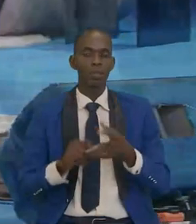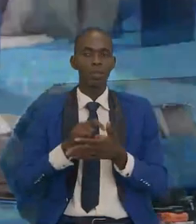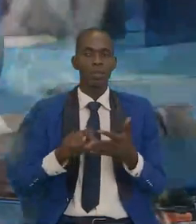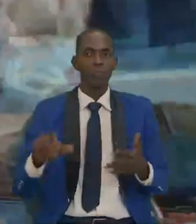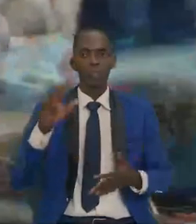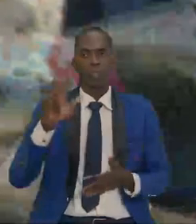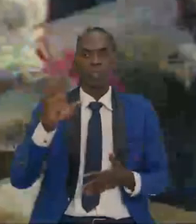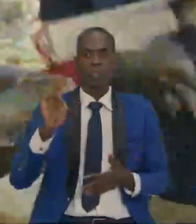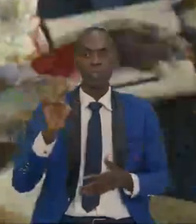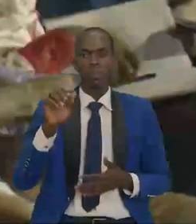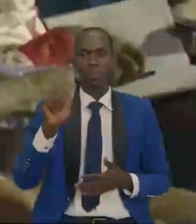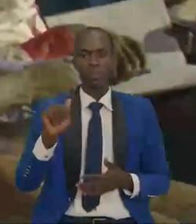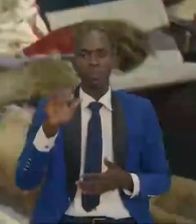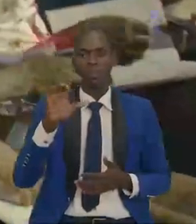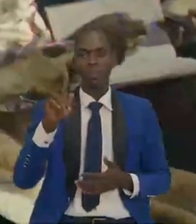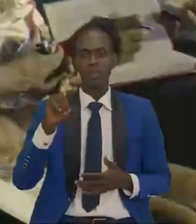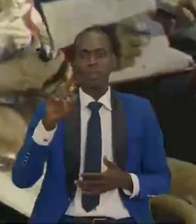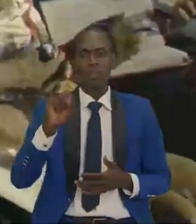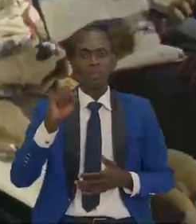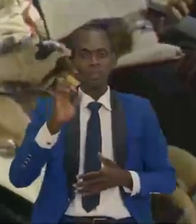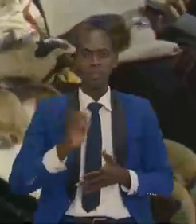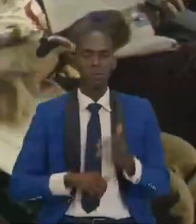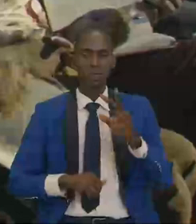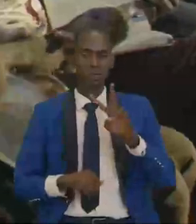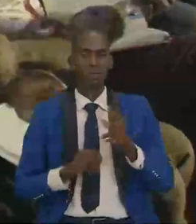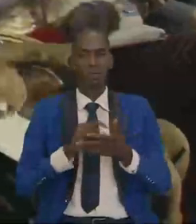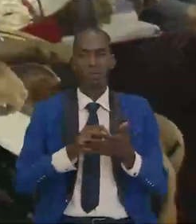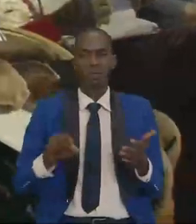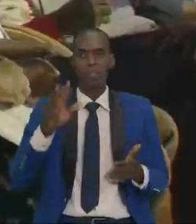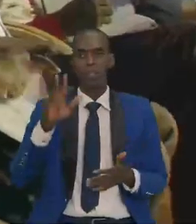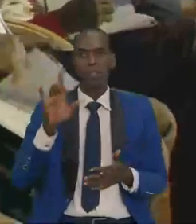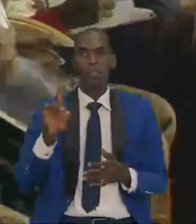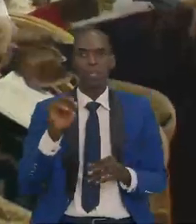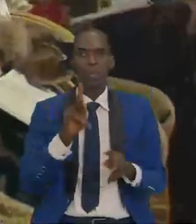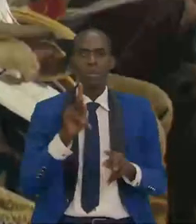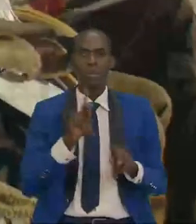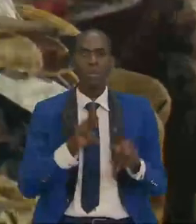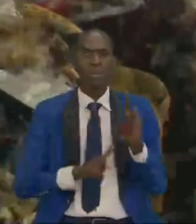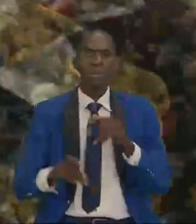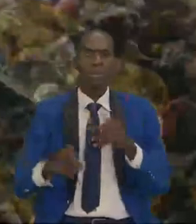Allons aux Actes, chapitre 2, 38.